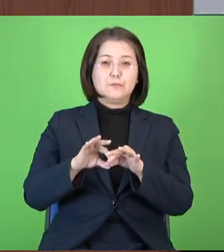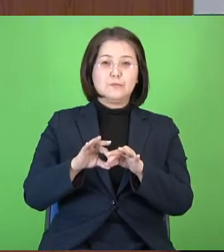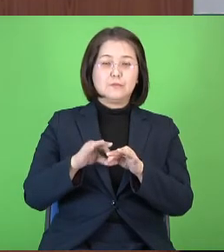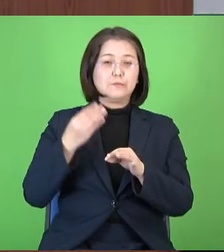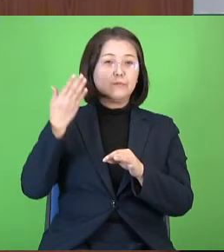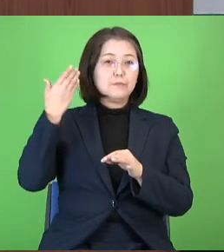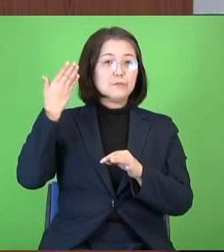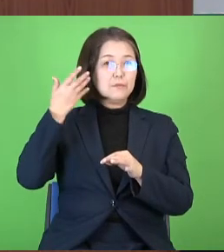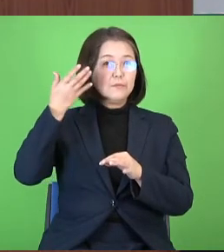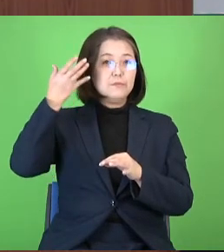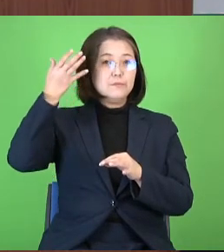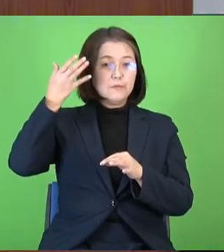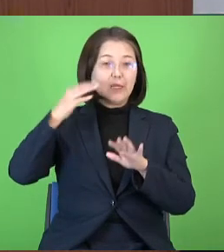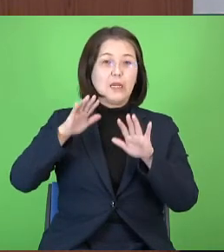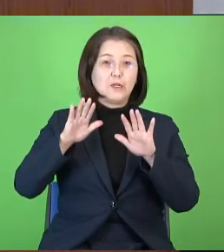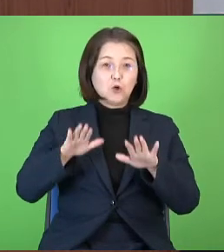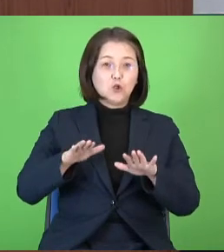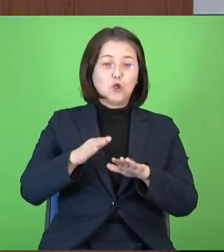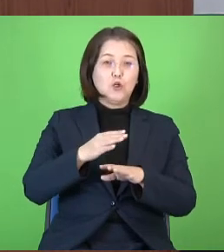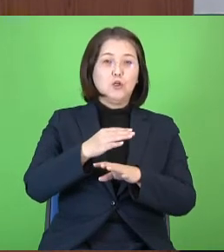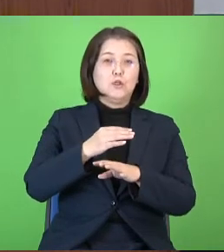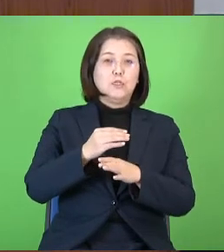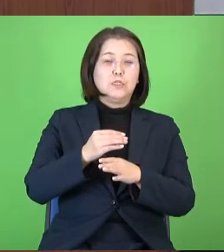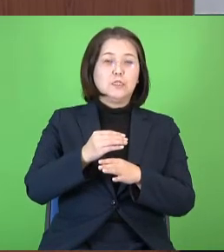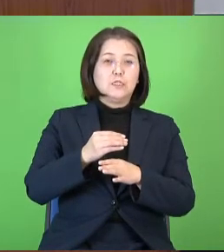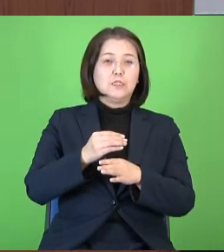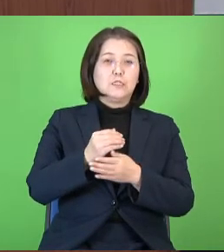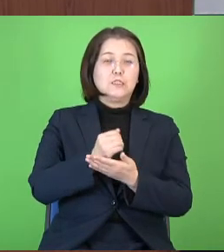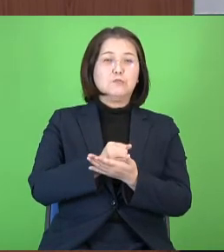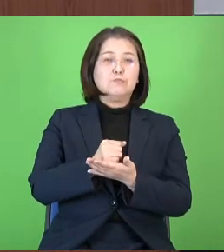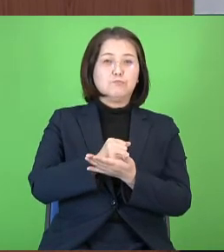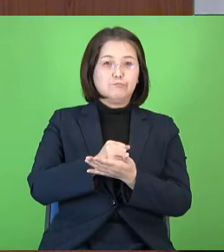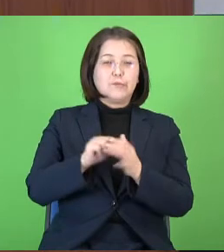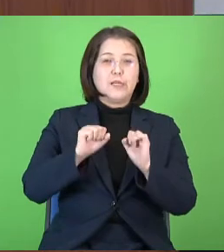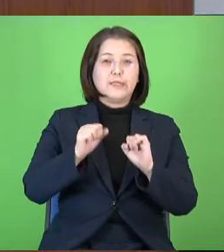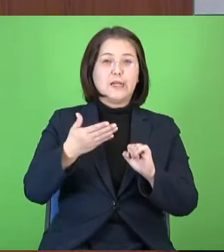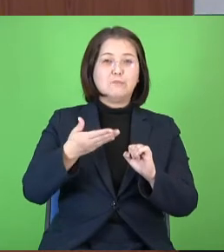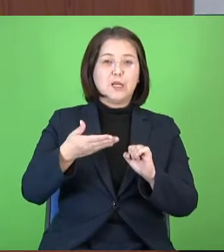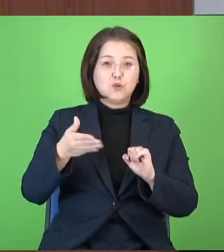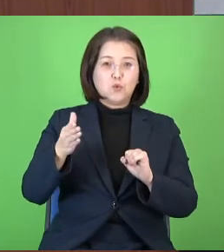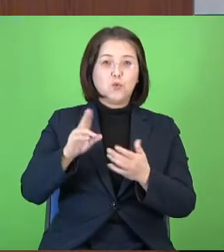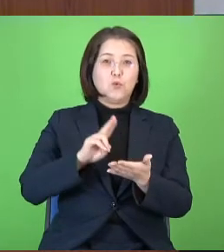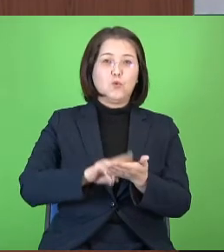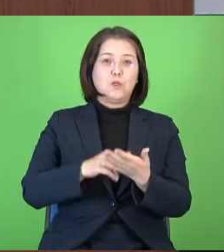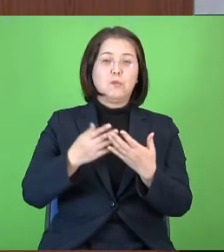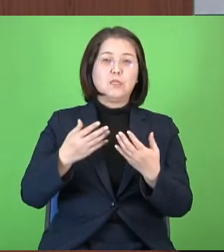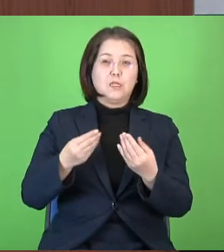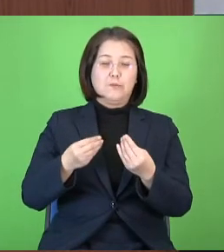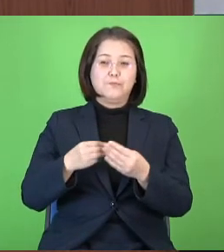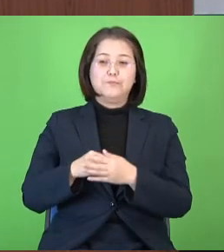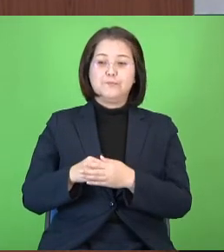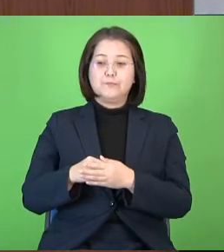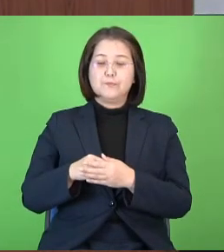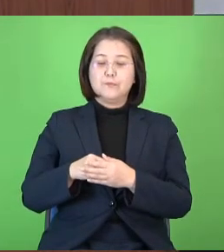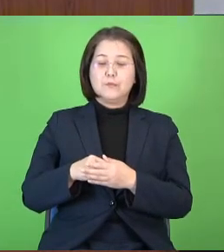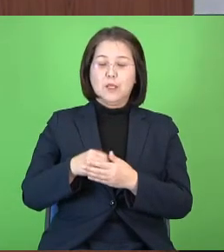えへんでもブービーの解除になったという